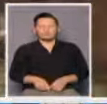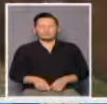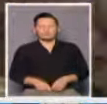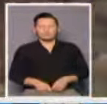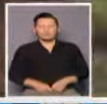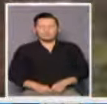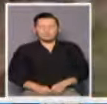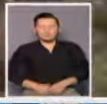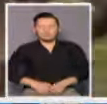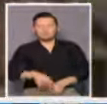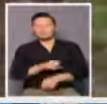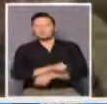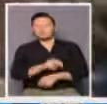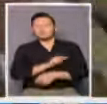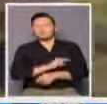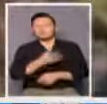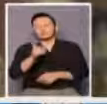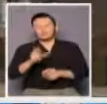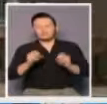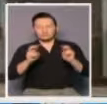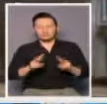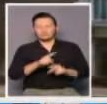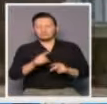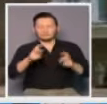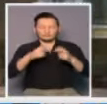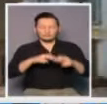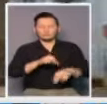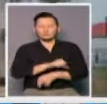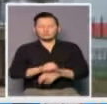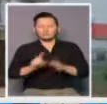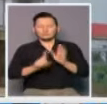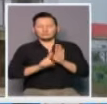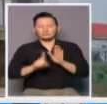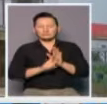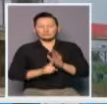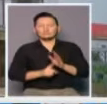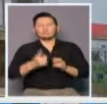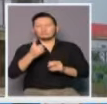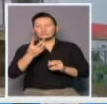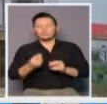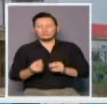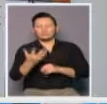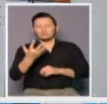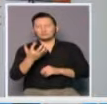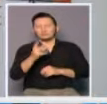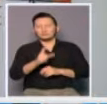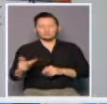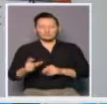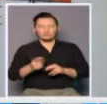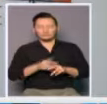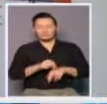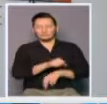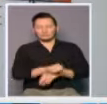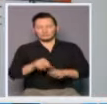На таможне работают 4 специалиста-кинолога. Они следят за передвижением через границу 500 человек в день. На